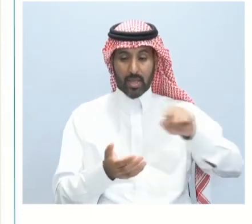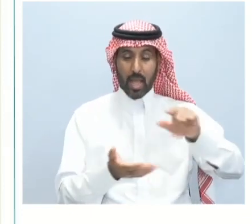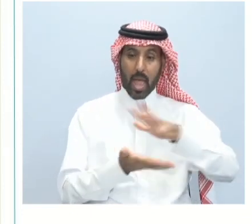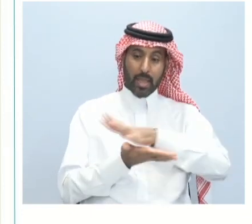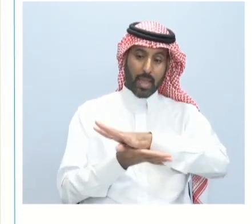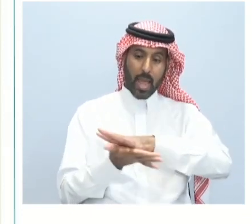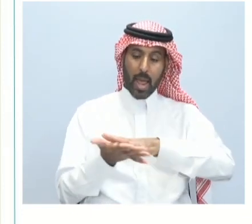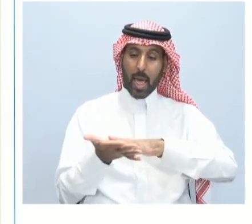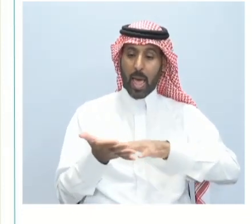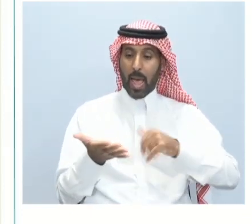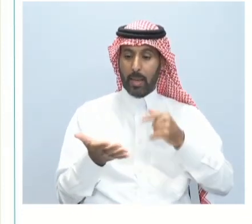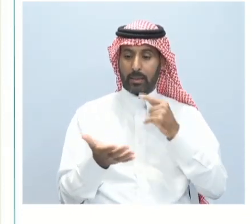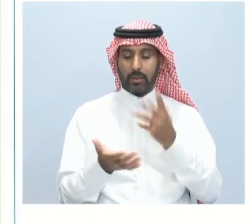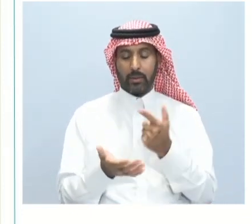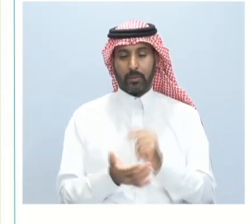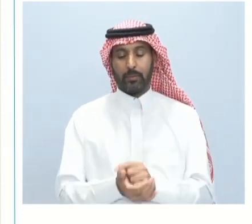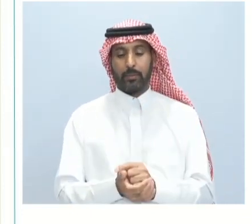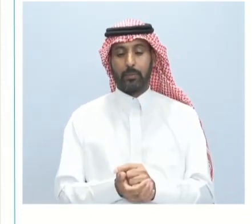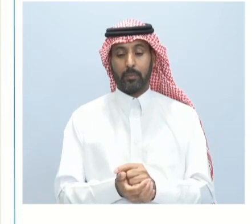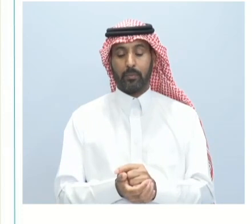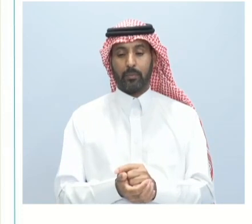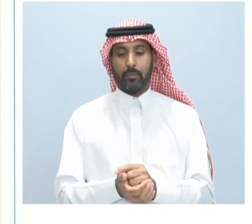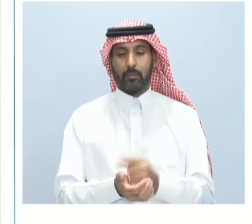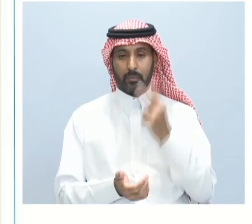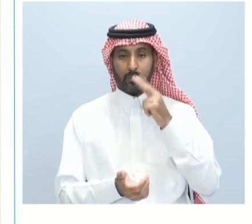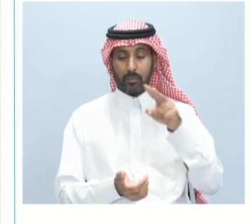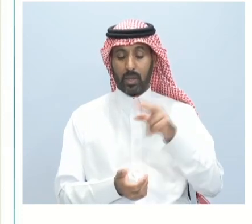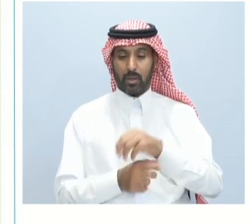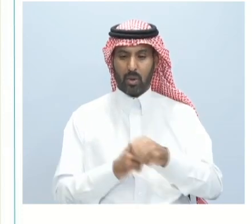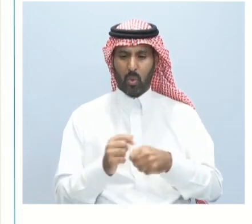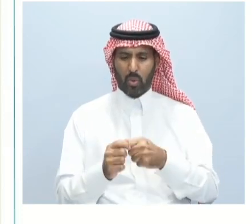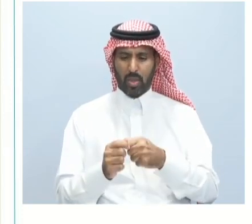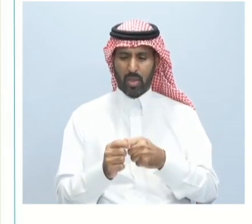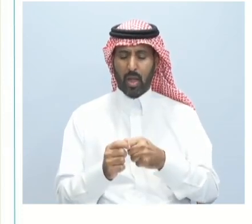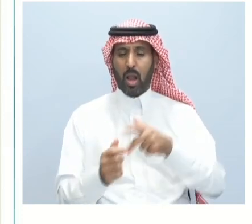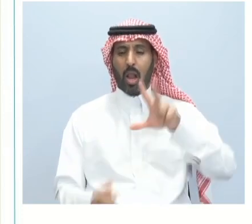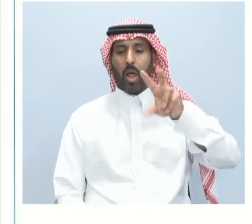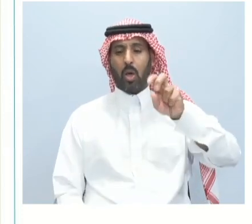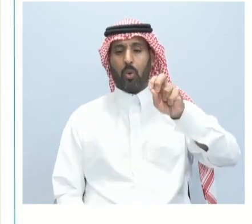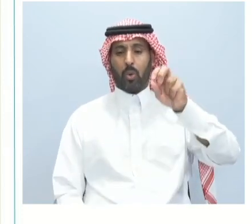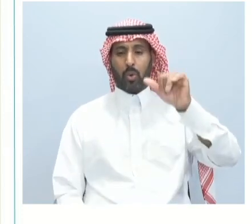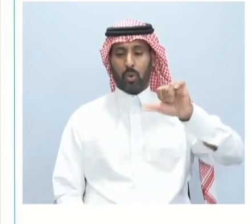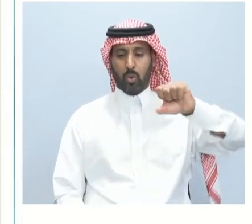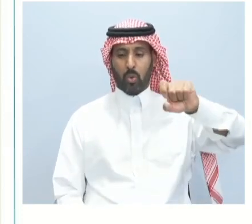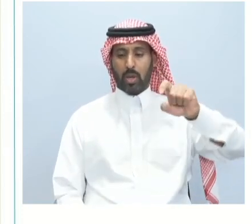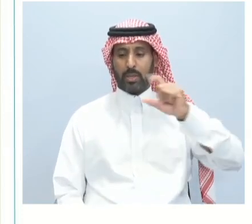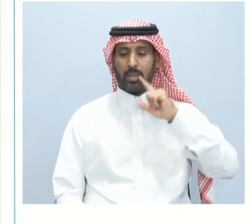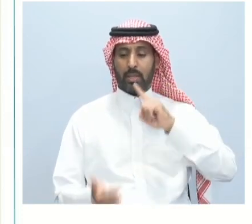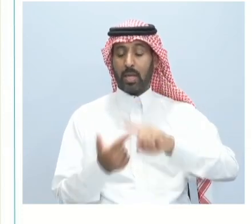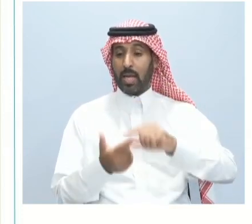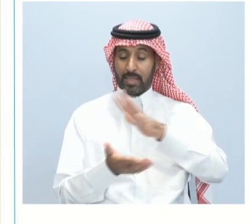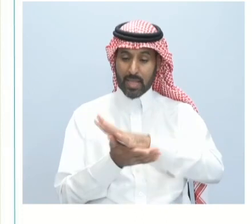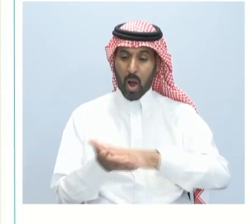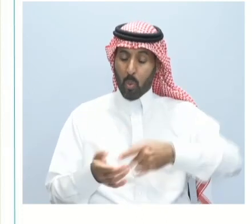القيود والداله الموضوعيه نشاهد هنا القيود في جدوله خطوط الطيران توفر الطائرات وجداول